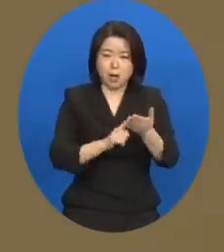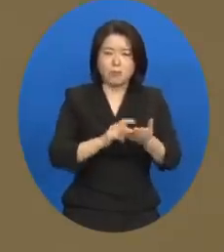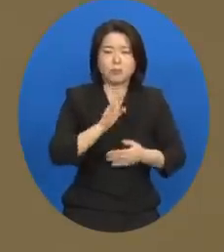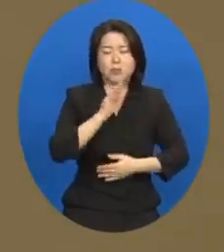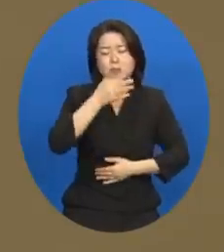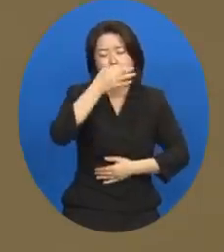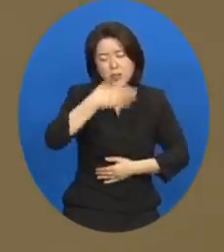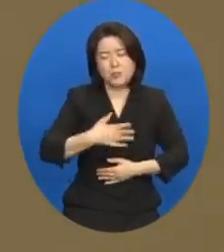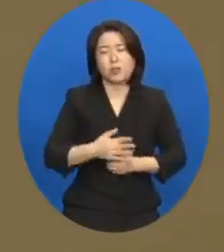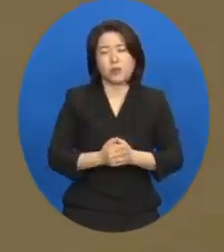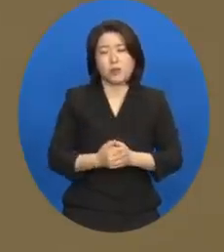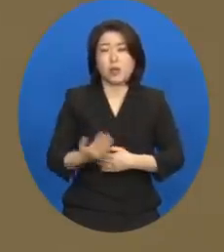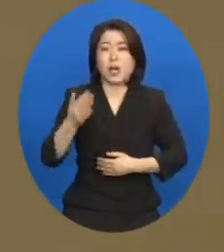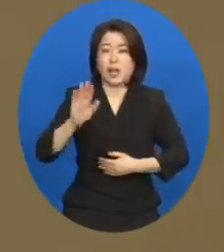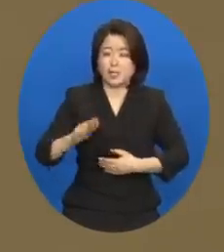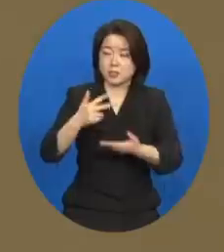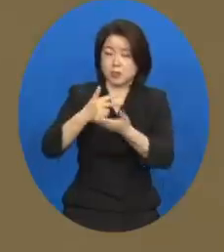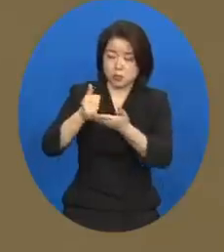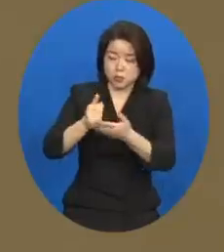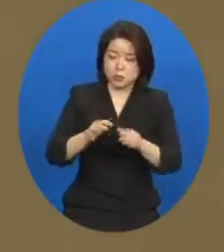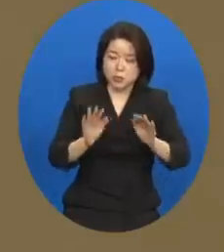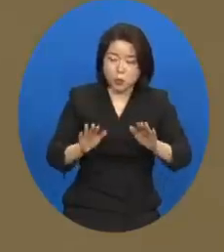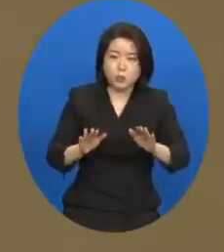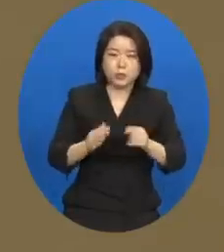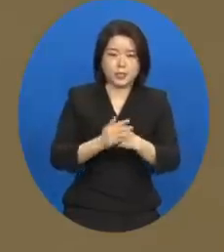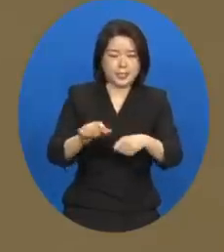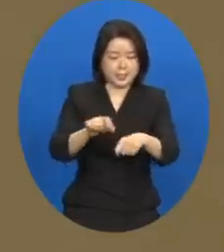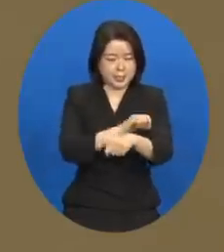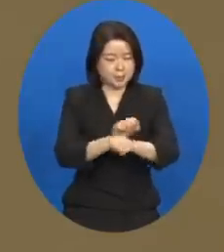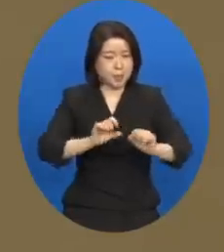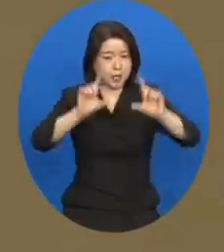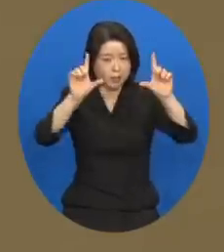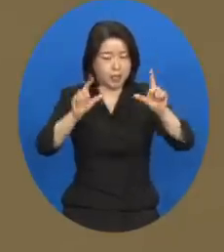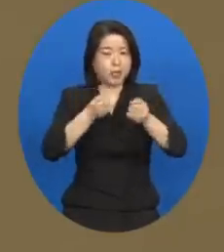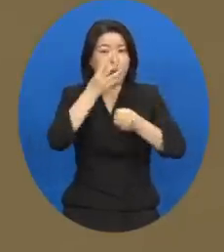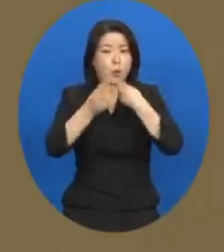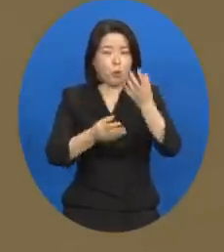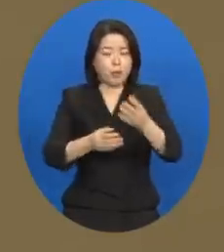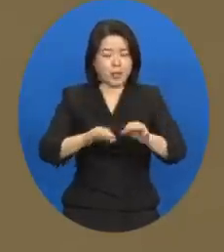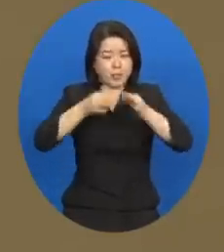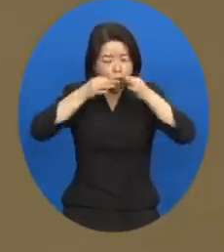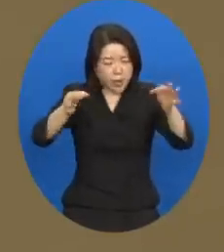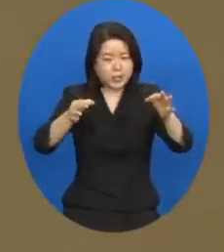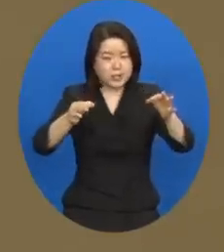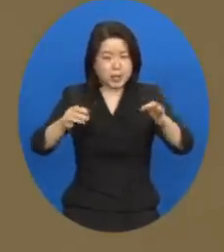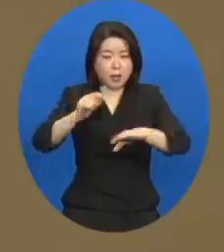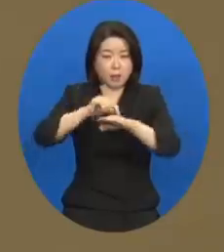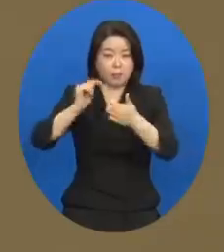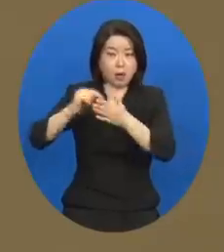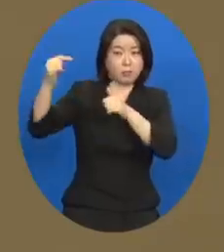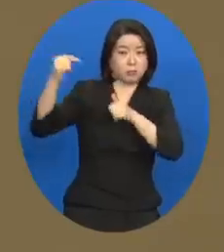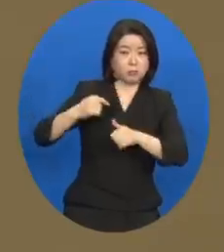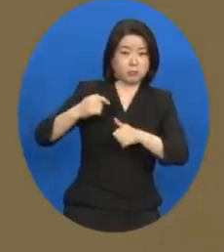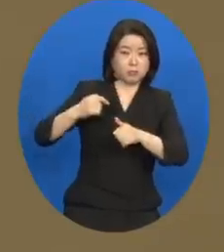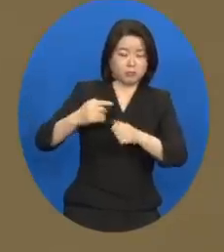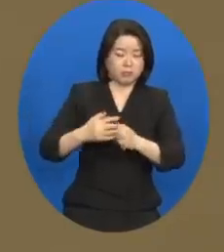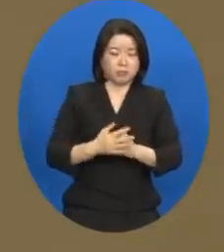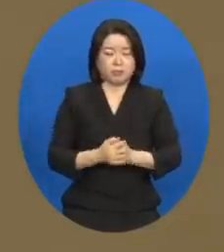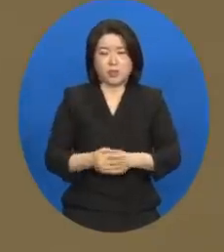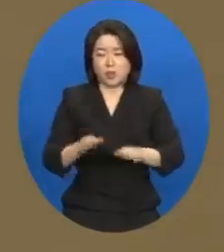듭니다. 그러나 주님은 오늘이 특별한 날임을 고백하라, 외치라는 마음을 주십니다.